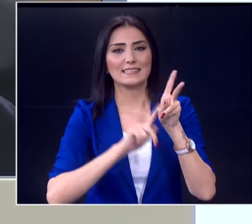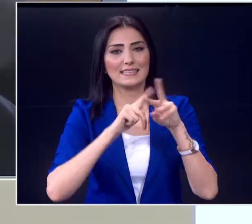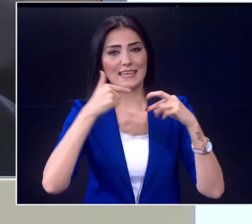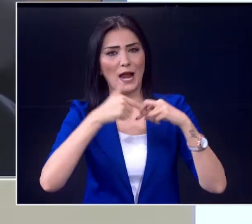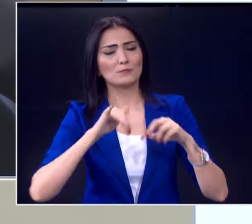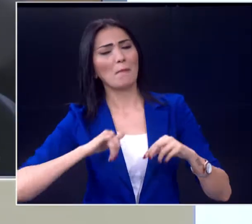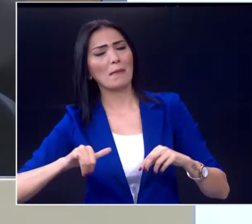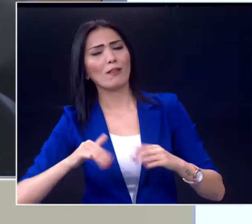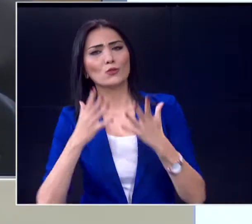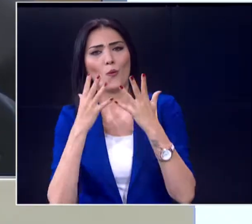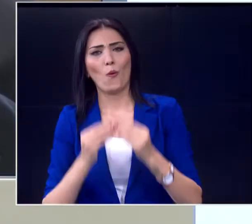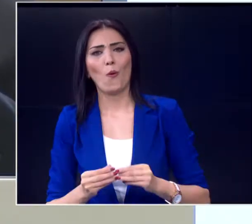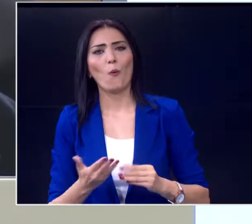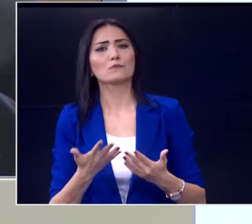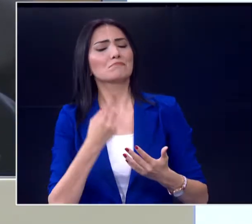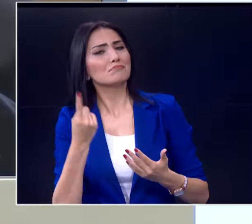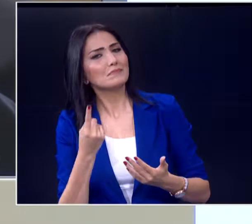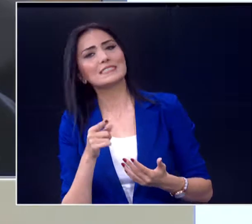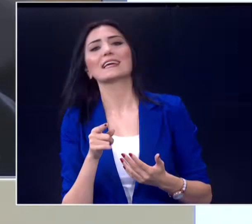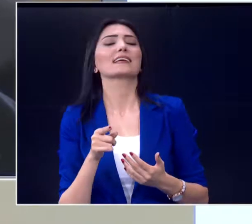olduk. Gerekli